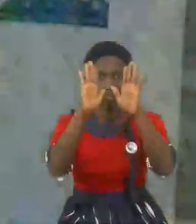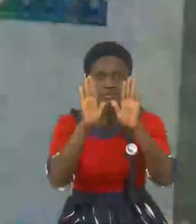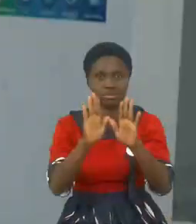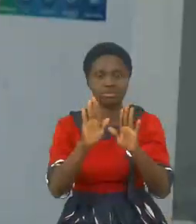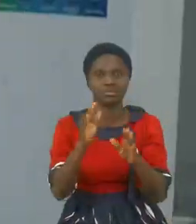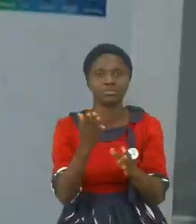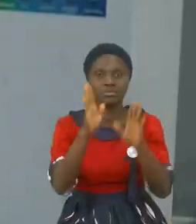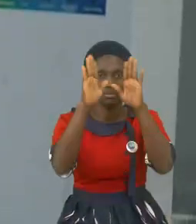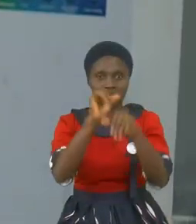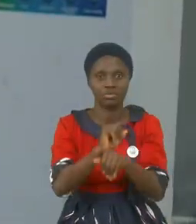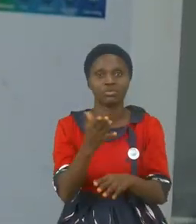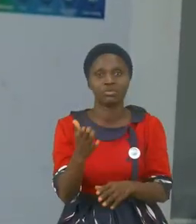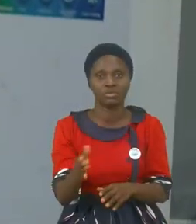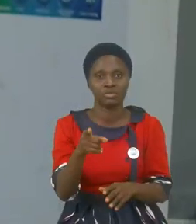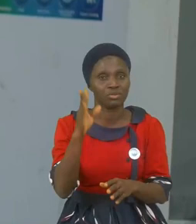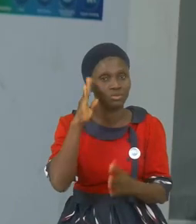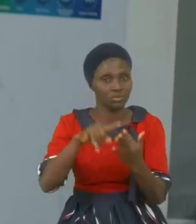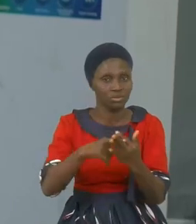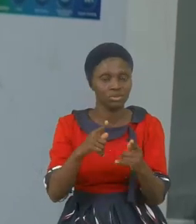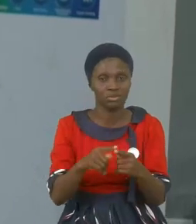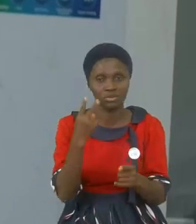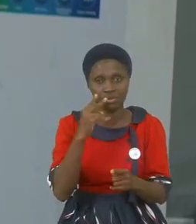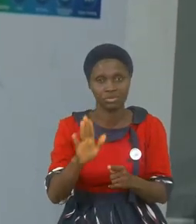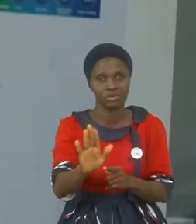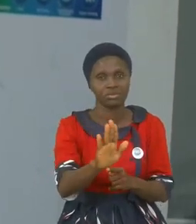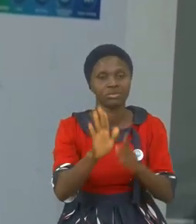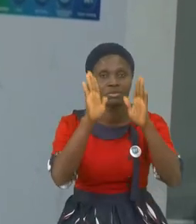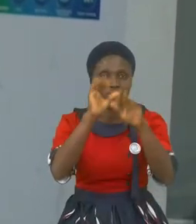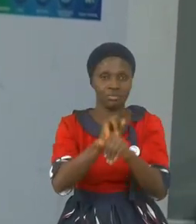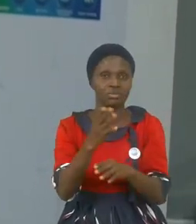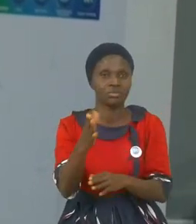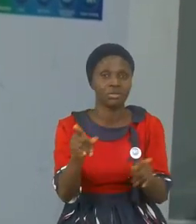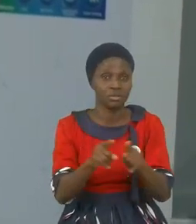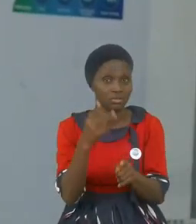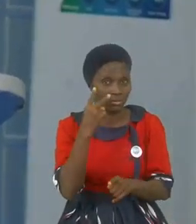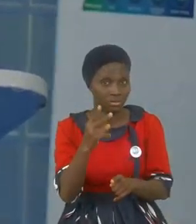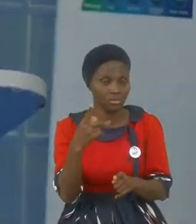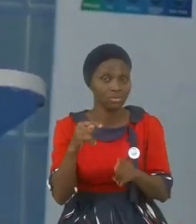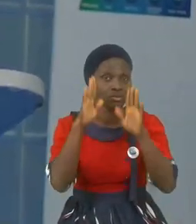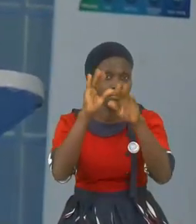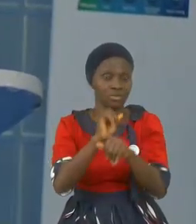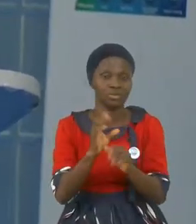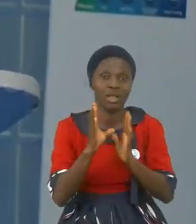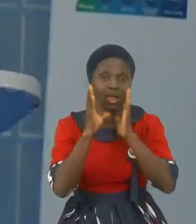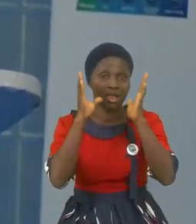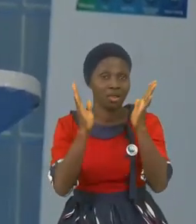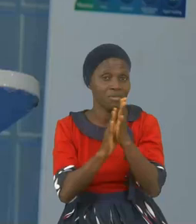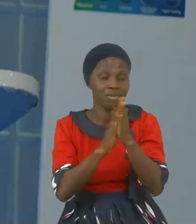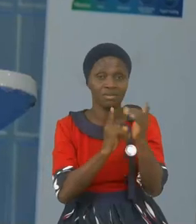là-bas. Tu verras ton miracle là-bas. Et comme tu vois le miracle, crie